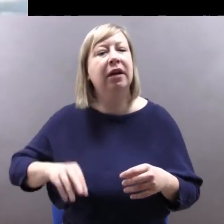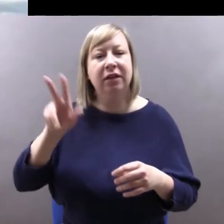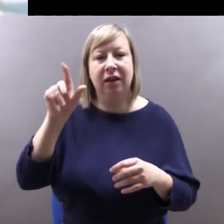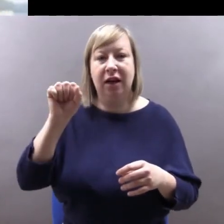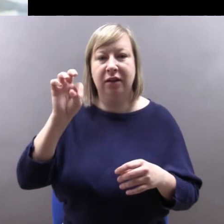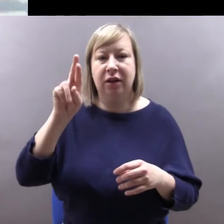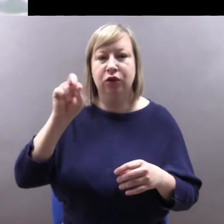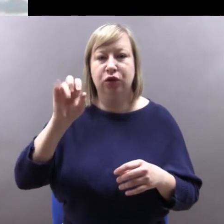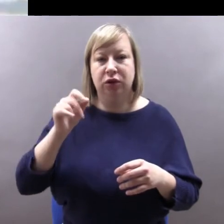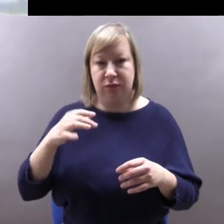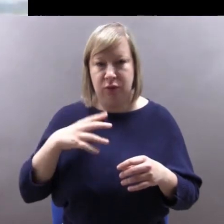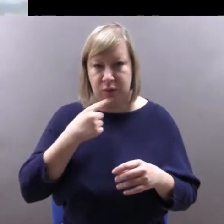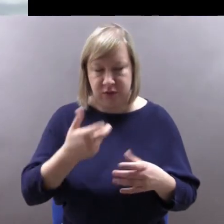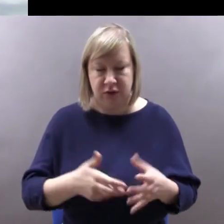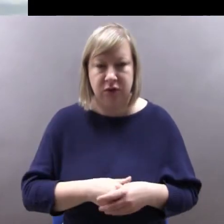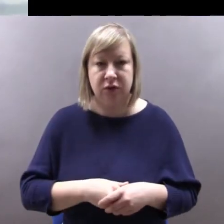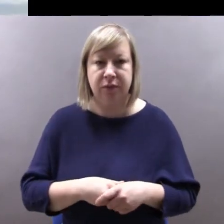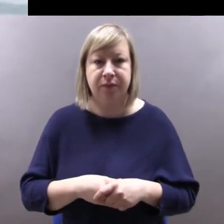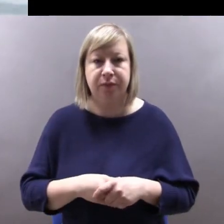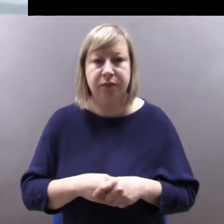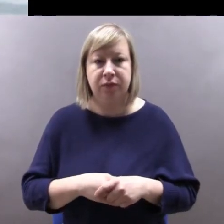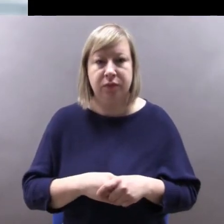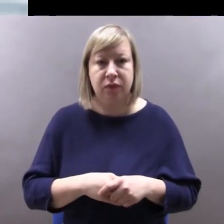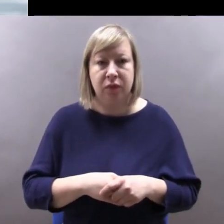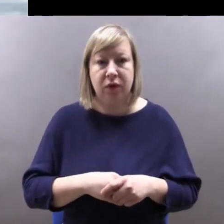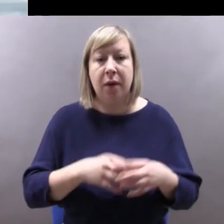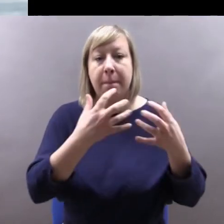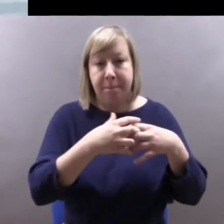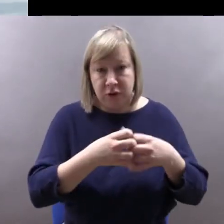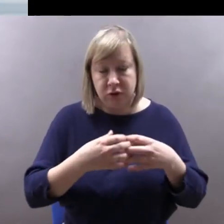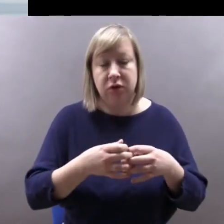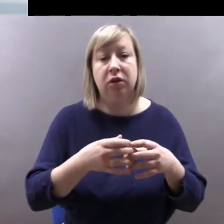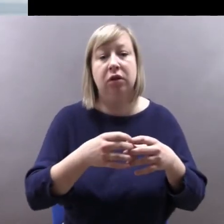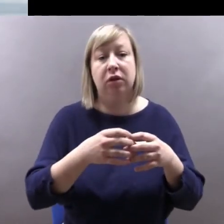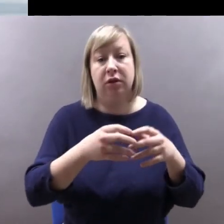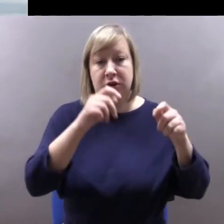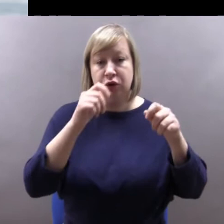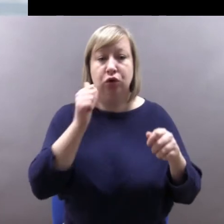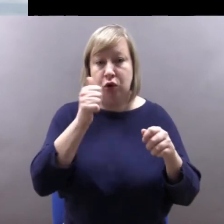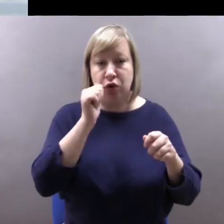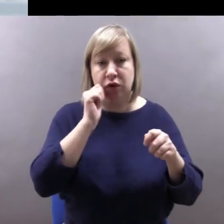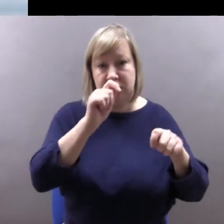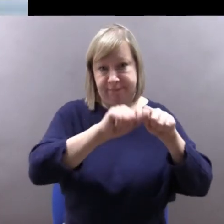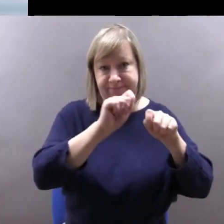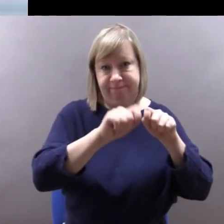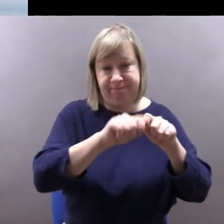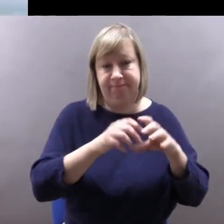oficjalnie przedstawieni. W każdym razie to, że urządzenia są sprawdzane codziennie. Rewelacyjny pomysł,